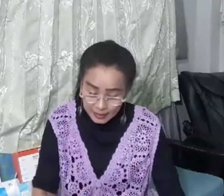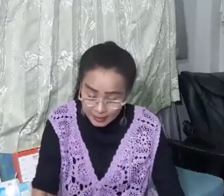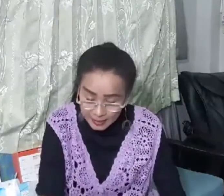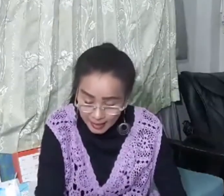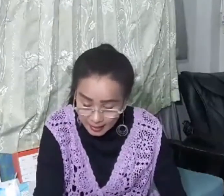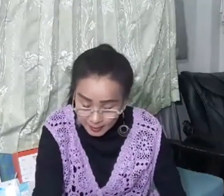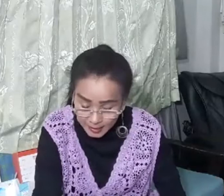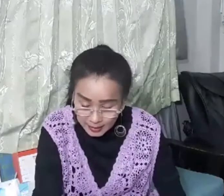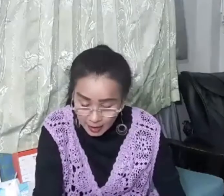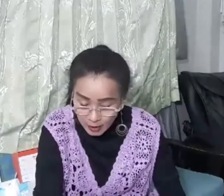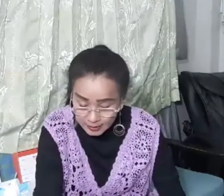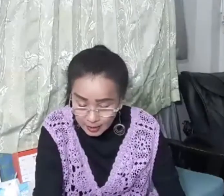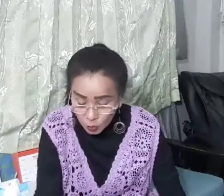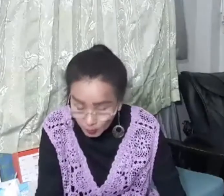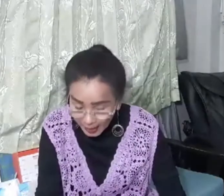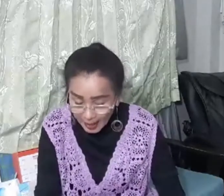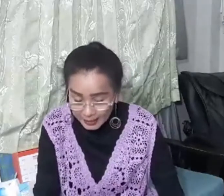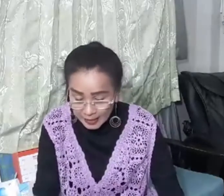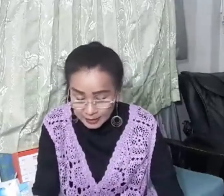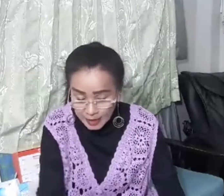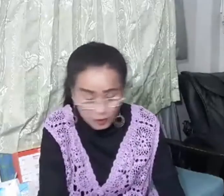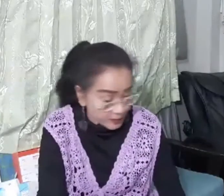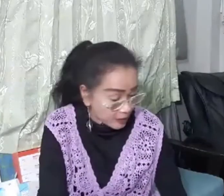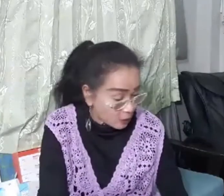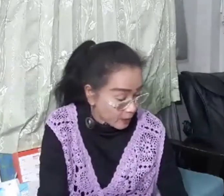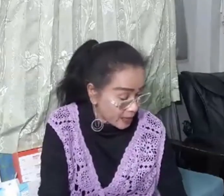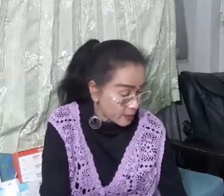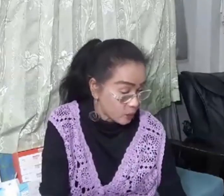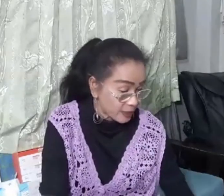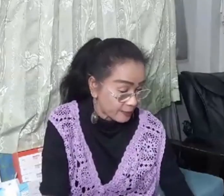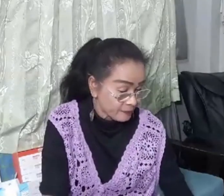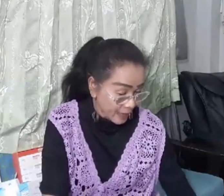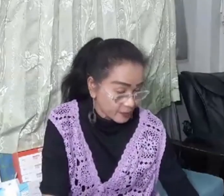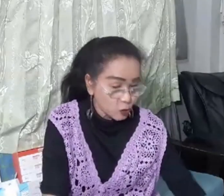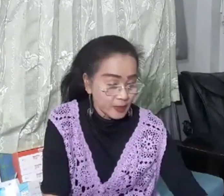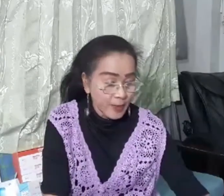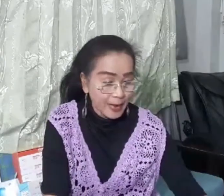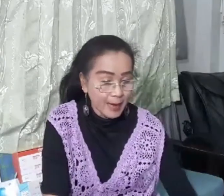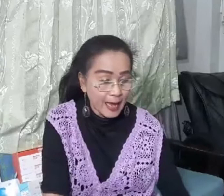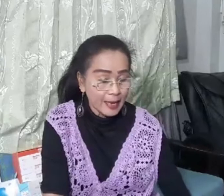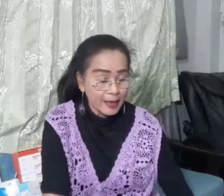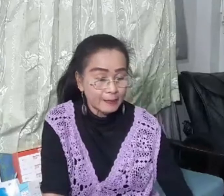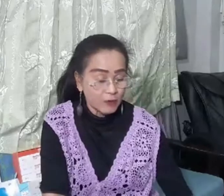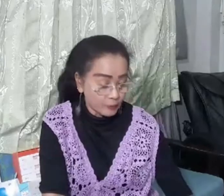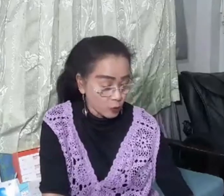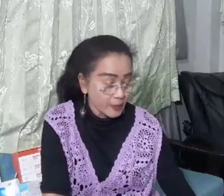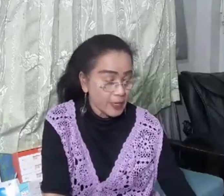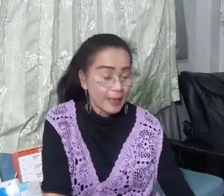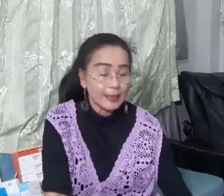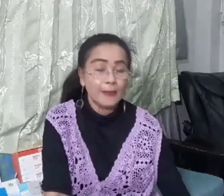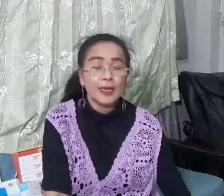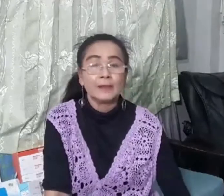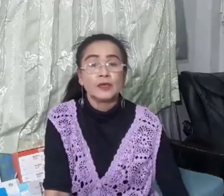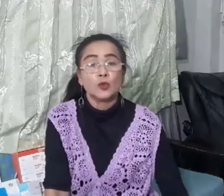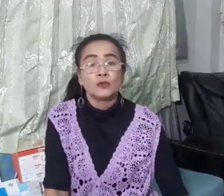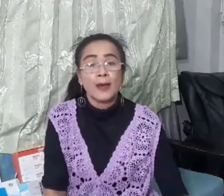ันนี้นะคะกับเรื่องราวของการตั้งกลุ่มแคร์นะคะแต่ว่าก่อนจะไปถึงกลุ่มแคร์เรามาพูดถึงการประชุมที่ผ่านมาในวันพุธวันพฤหัสนะคะเป็น